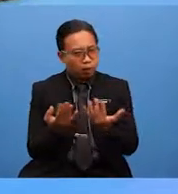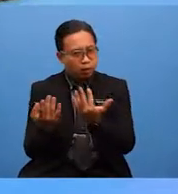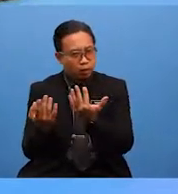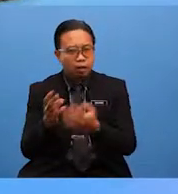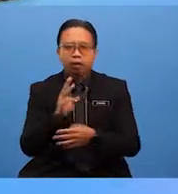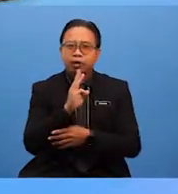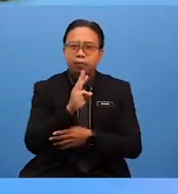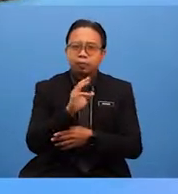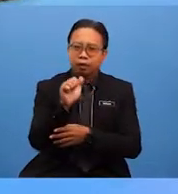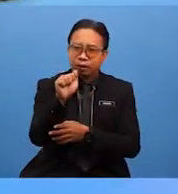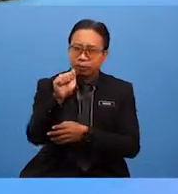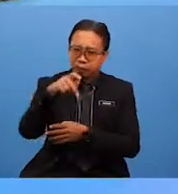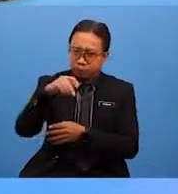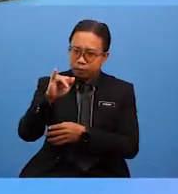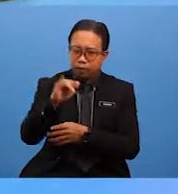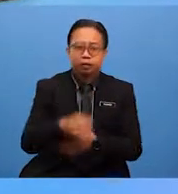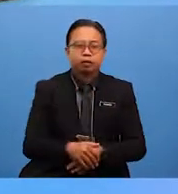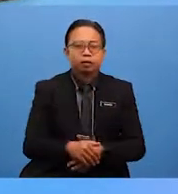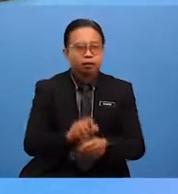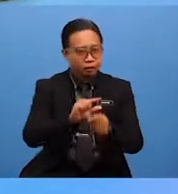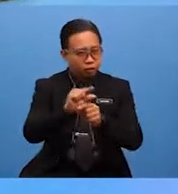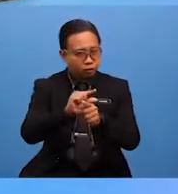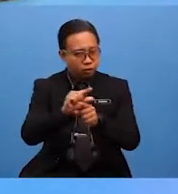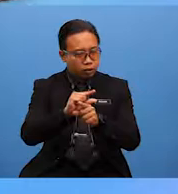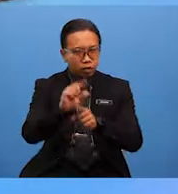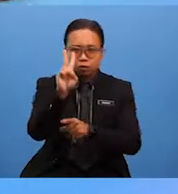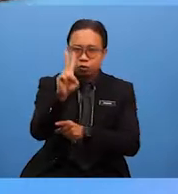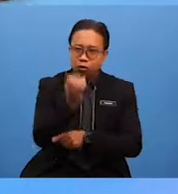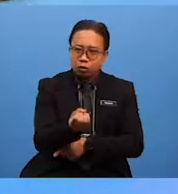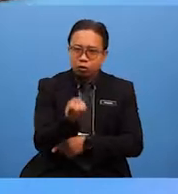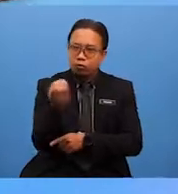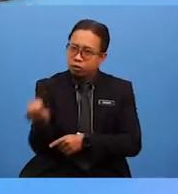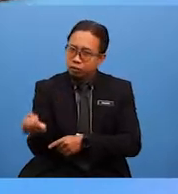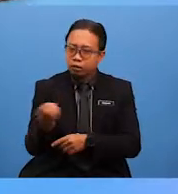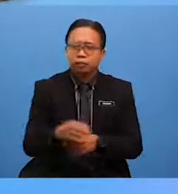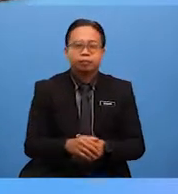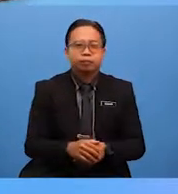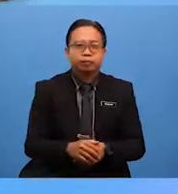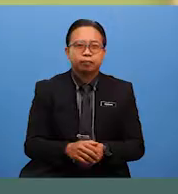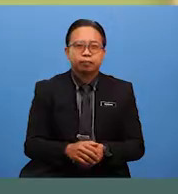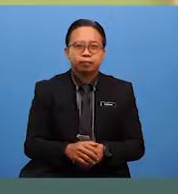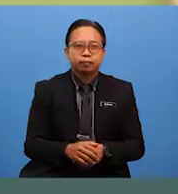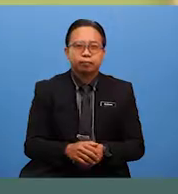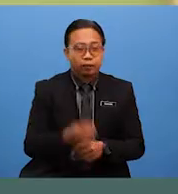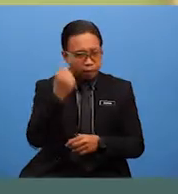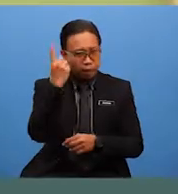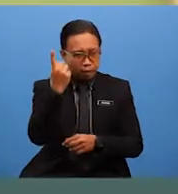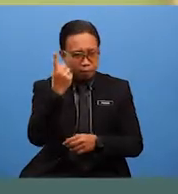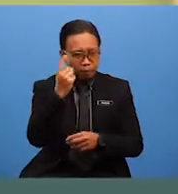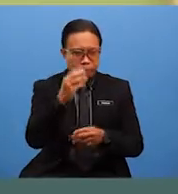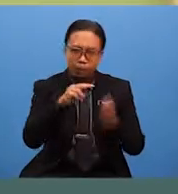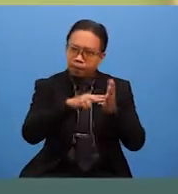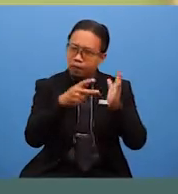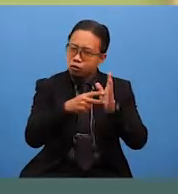dan juga geseran antara dua objek juga menghasilkan HP faham maksud